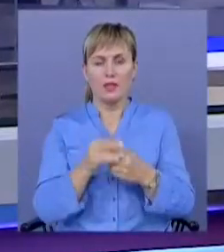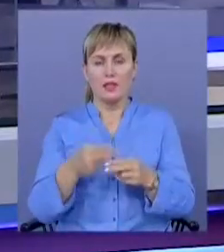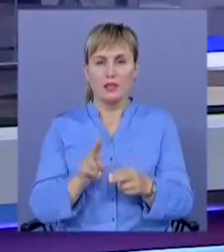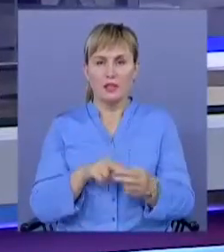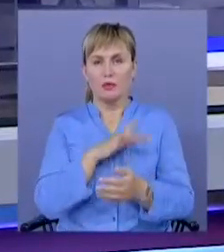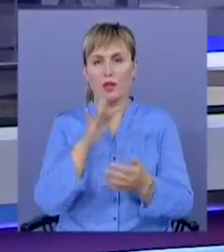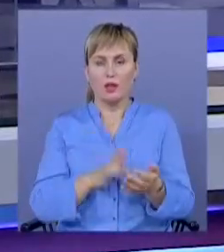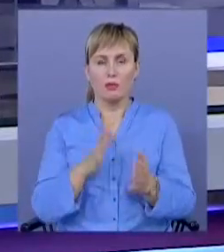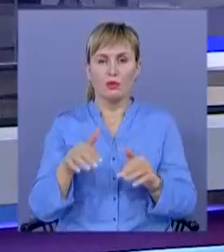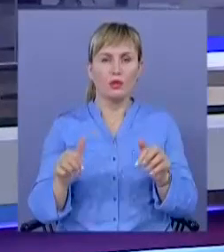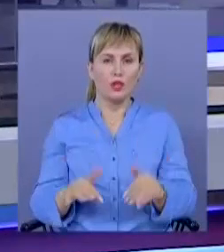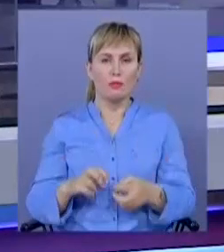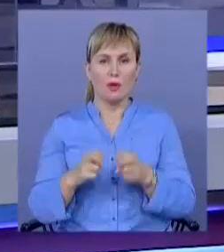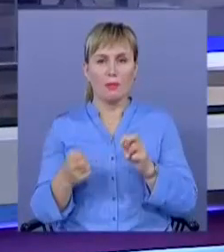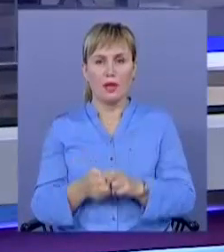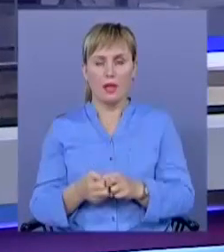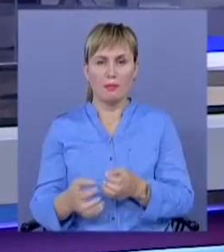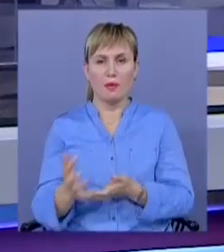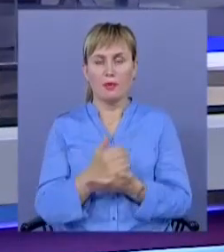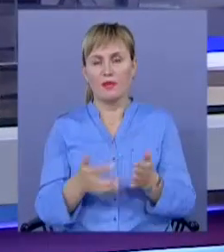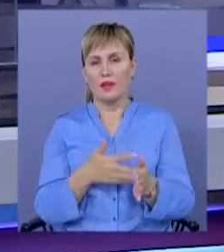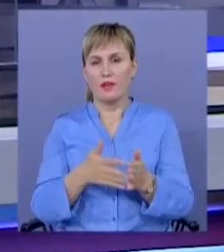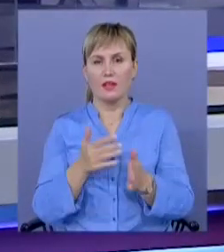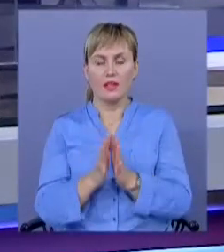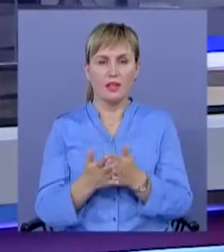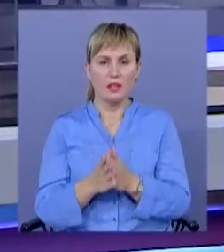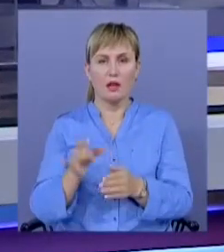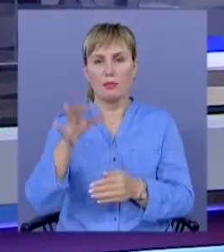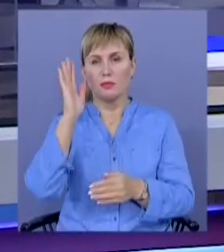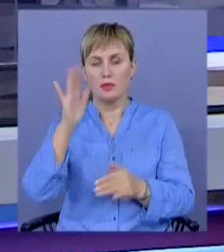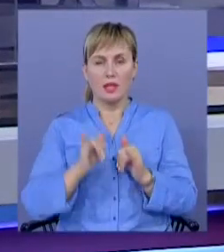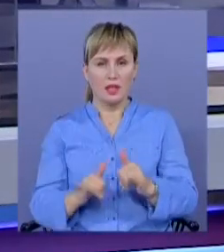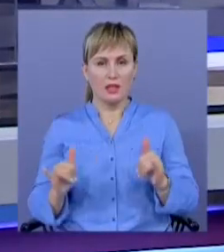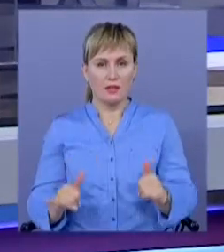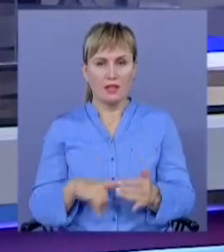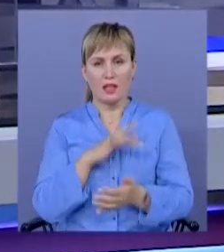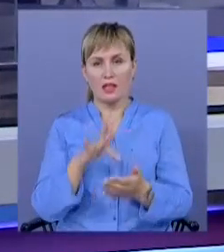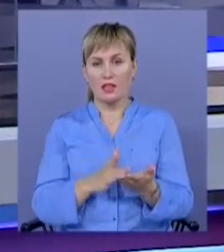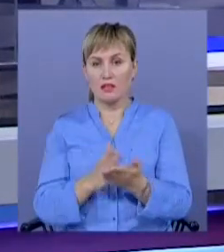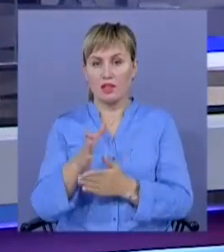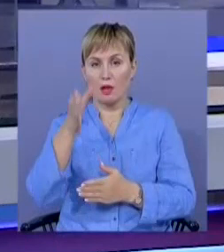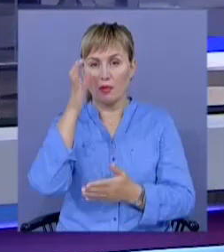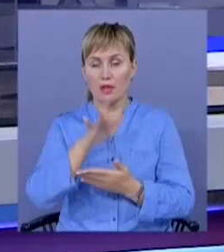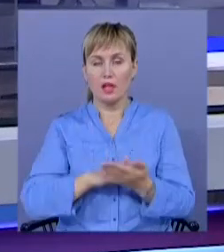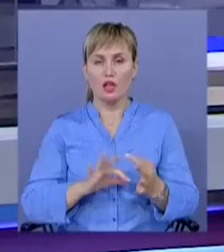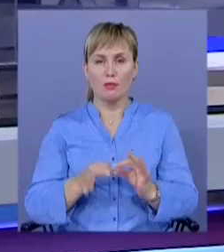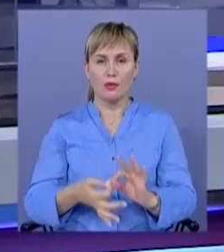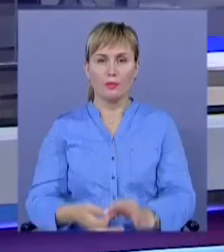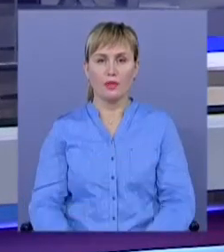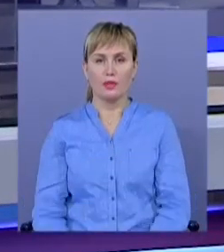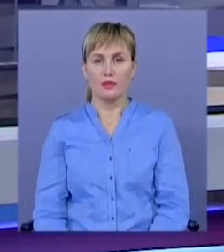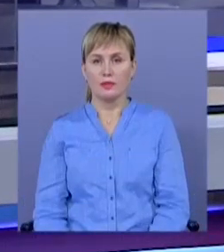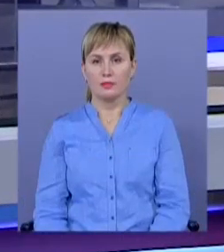в мегаполисе будут решать проблемы поборов и нехватки книг. О перспективах развития городской сферы образования расскажет Алтыншаш